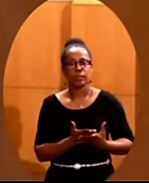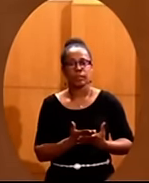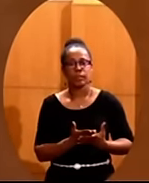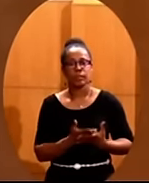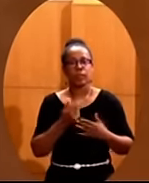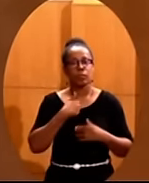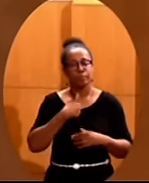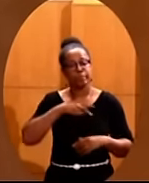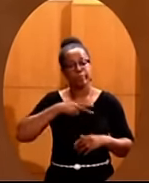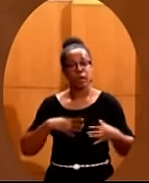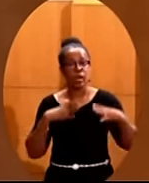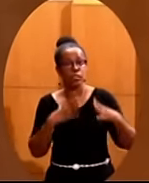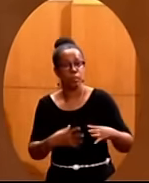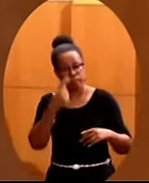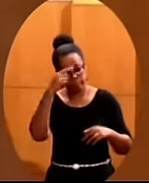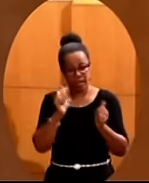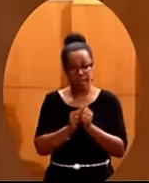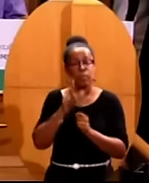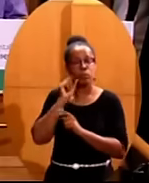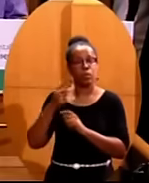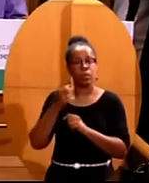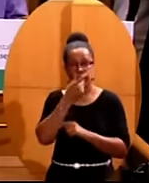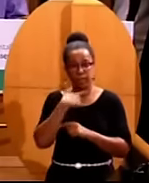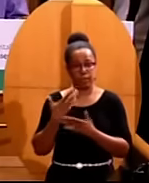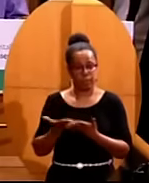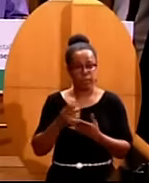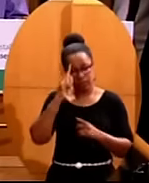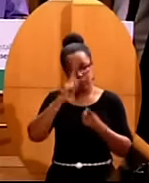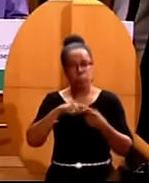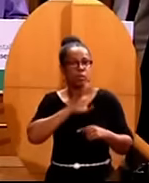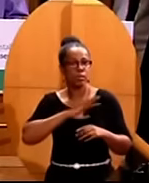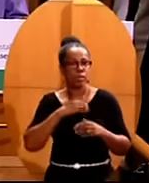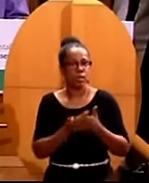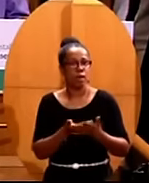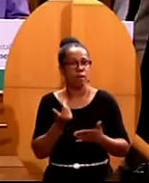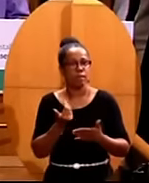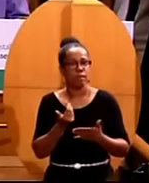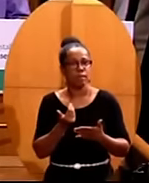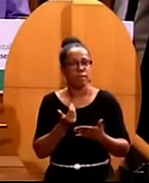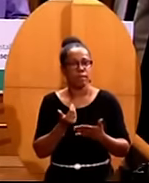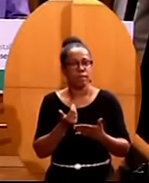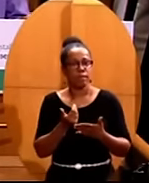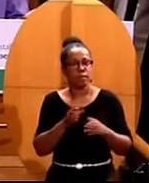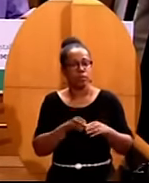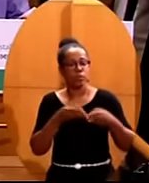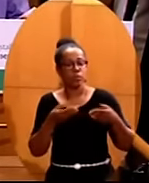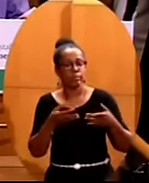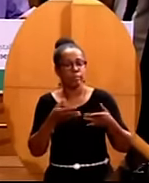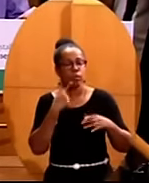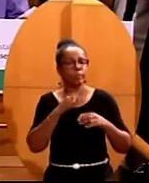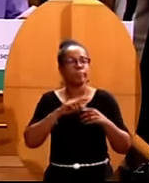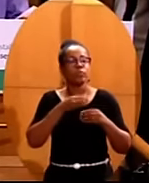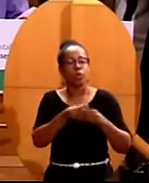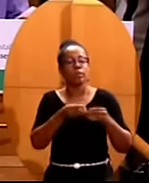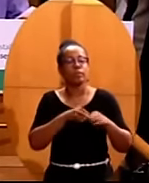engagement en compagnie de Claude LZ pour déverrouiller la Constitution française